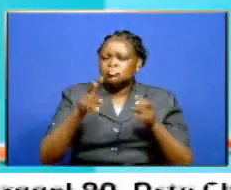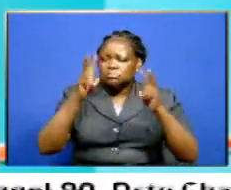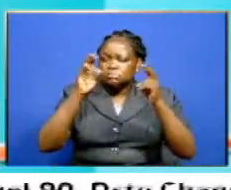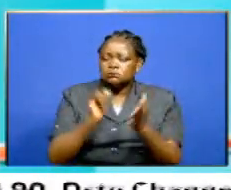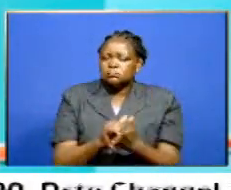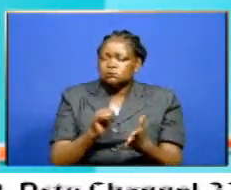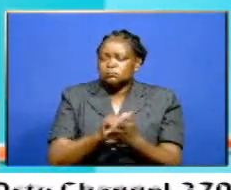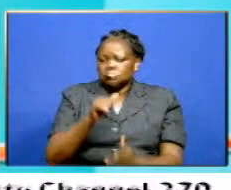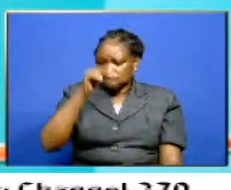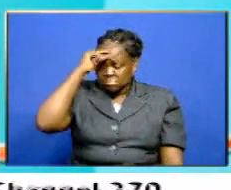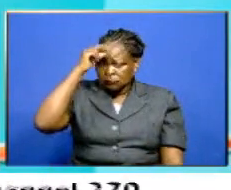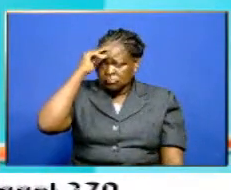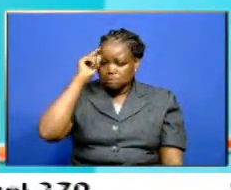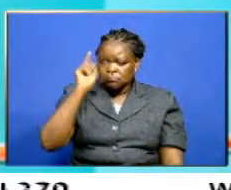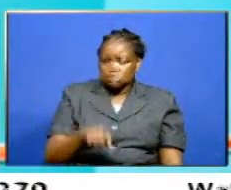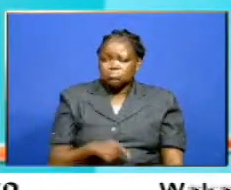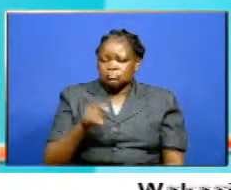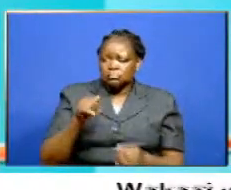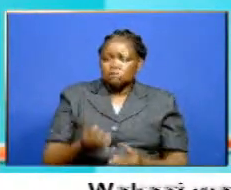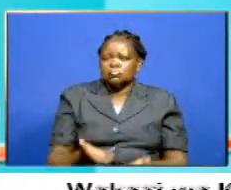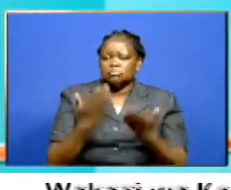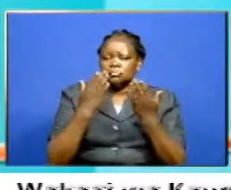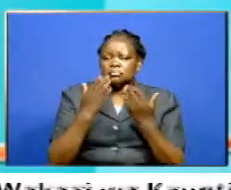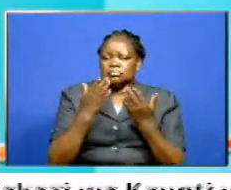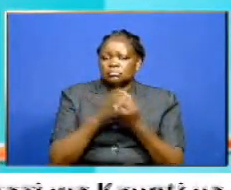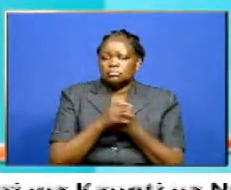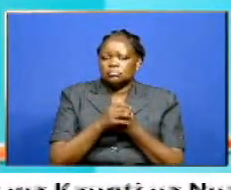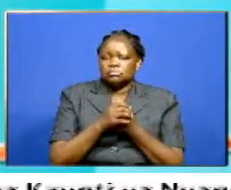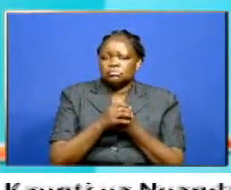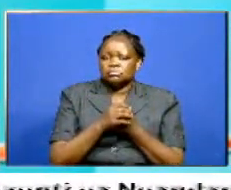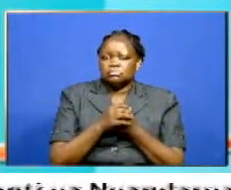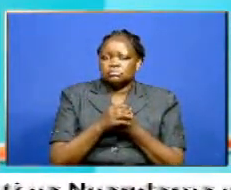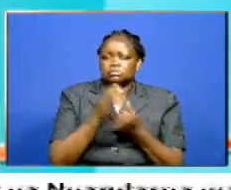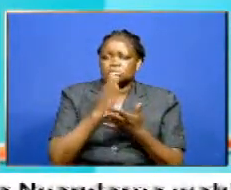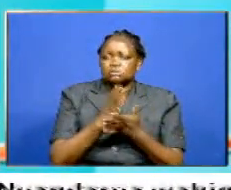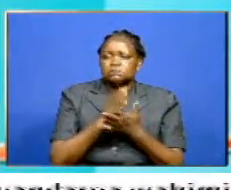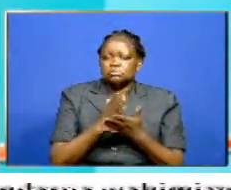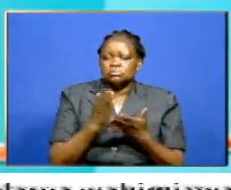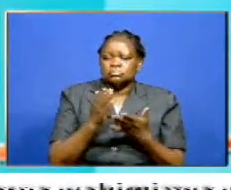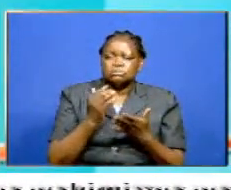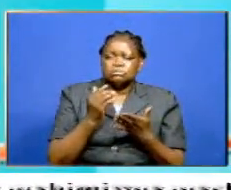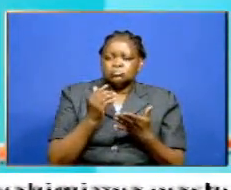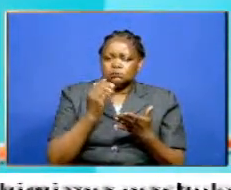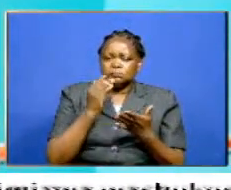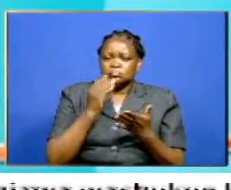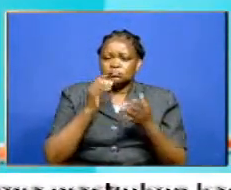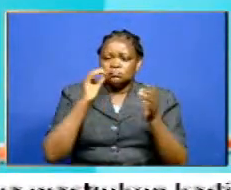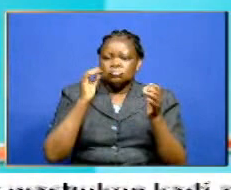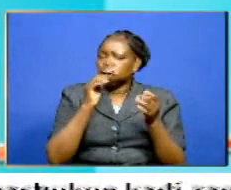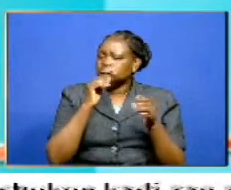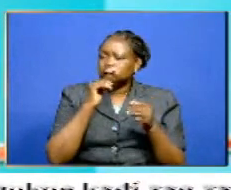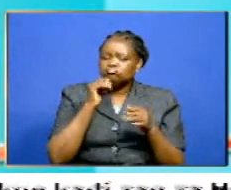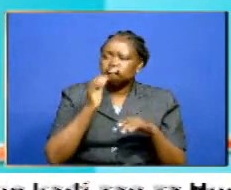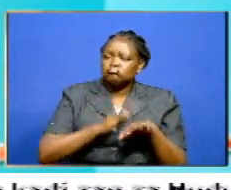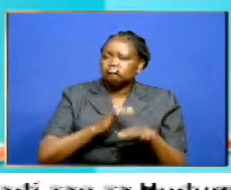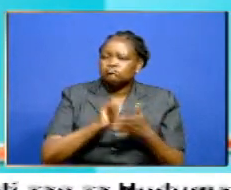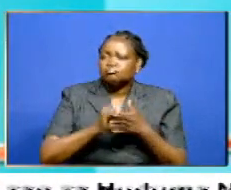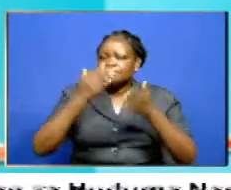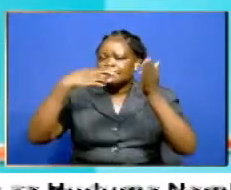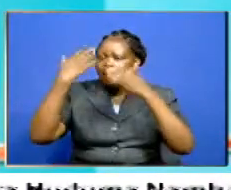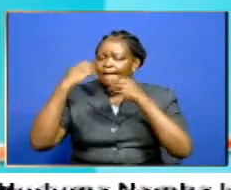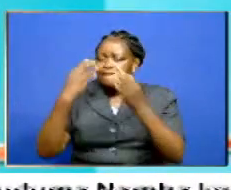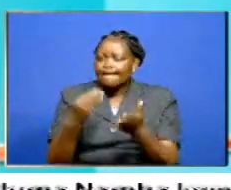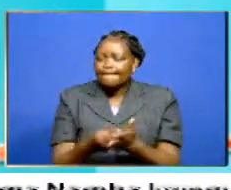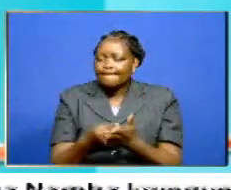ambalo serikali yafaa izingatie katika capitate universities. Na haifai pia universities weze kupatiwa